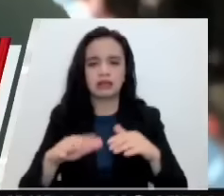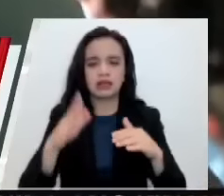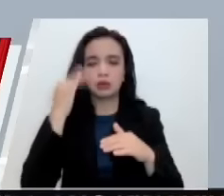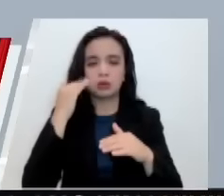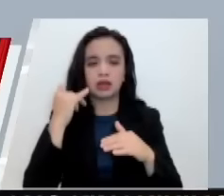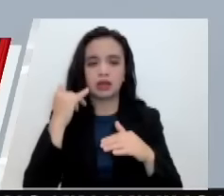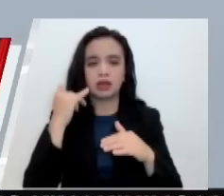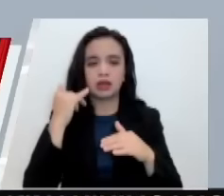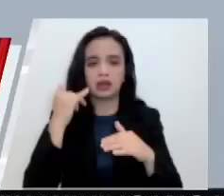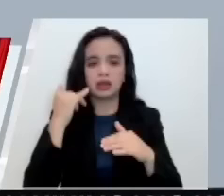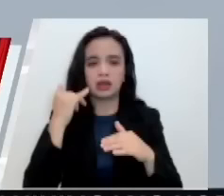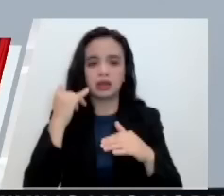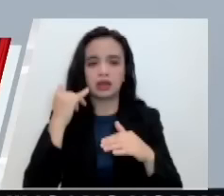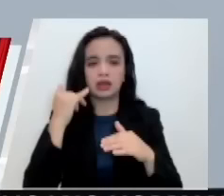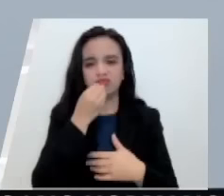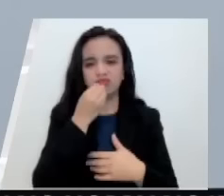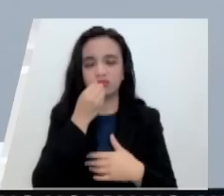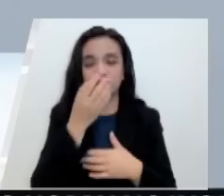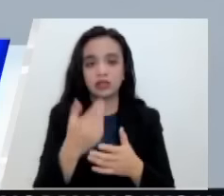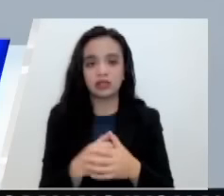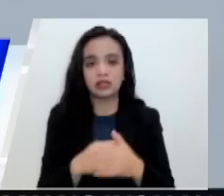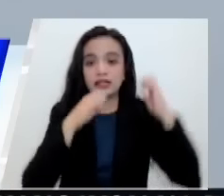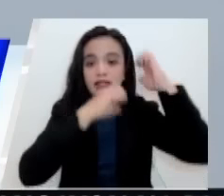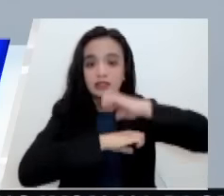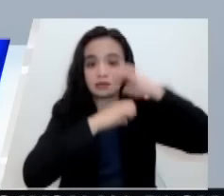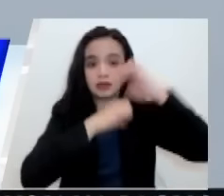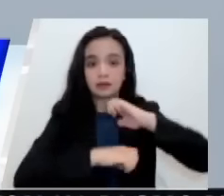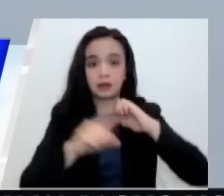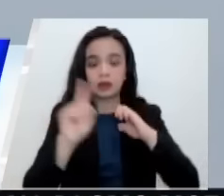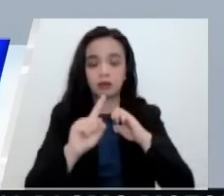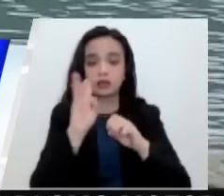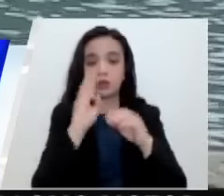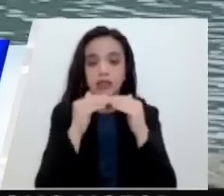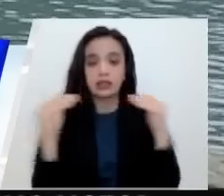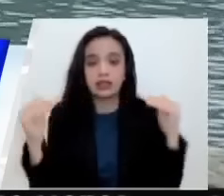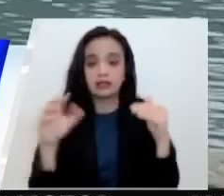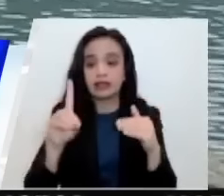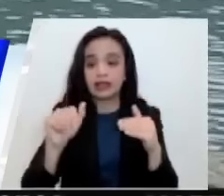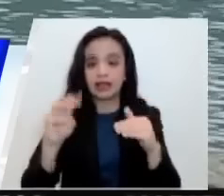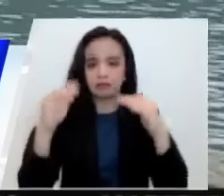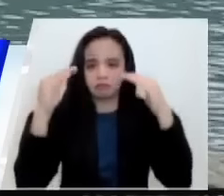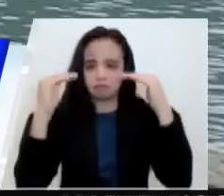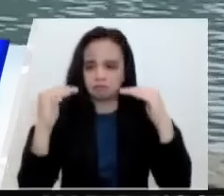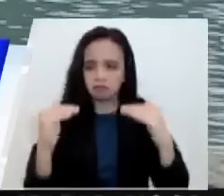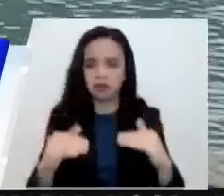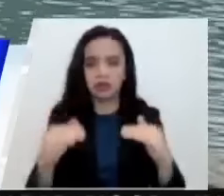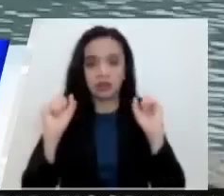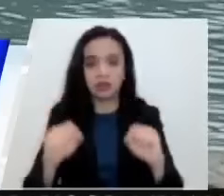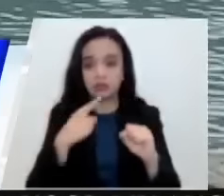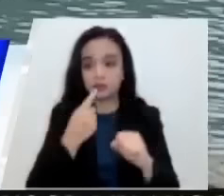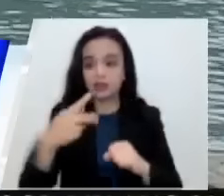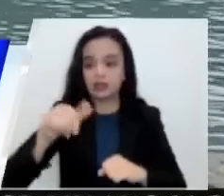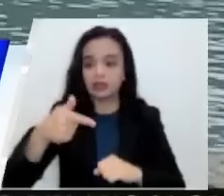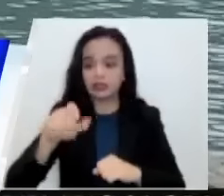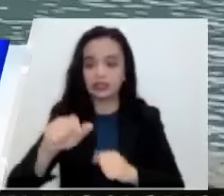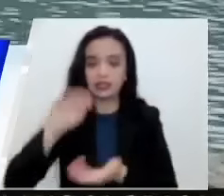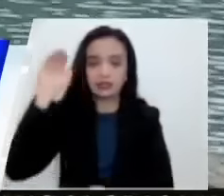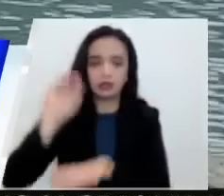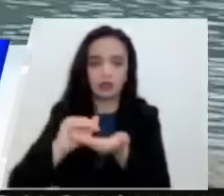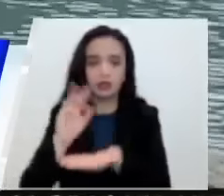nila. Inaasahang bababa rin ang water level ng mga dam. Posibleng araw, sabi ng PAGASA, na magbawas ng tubig na isinusupply sa